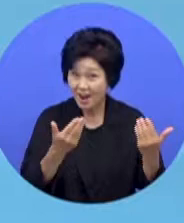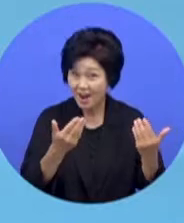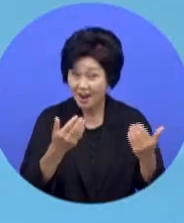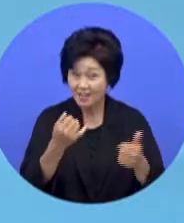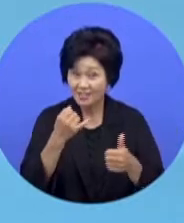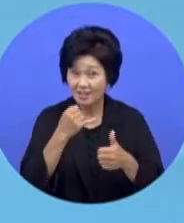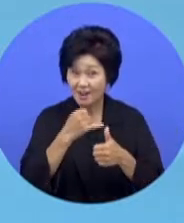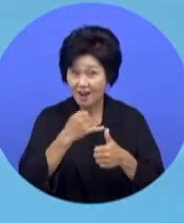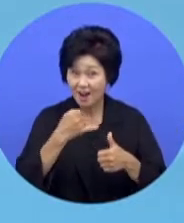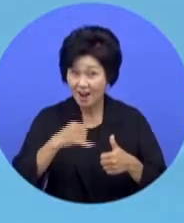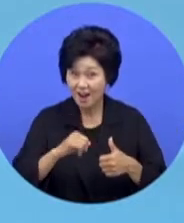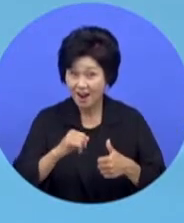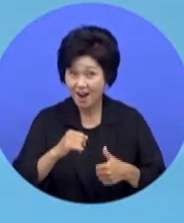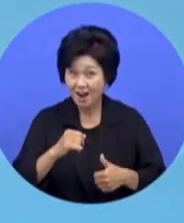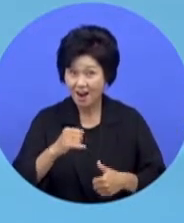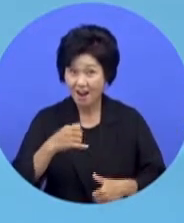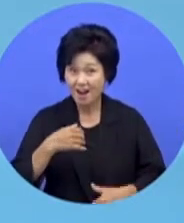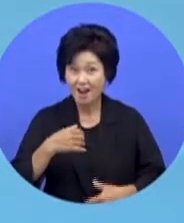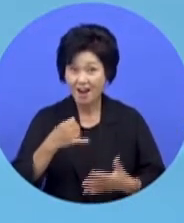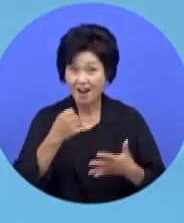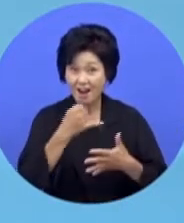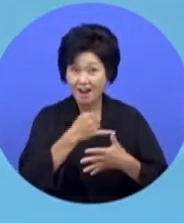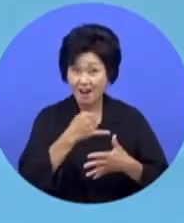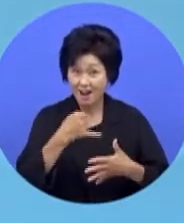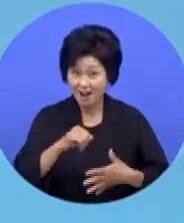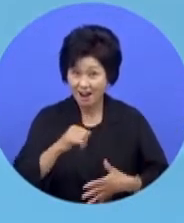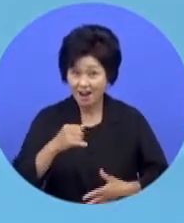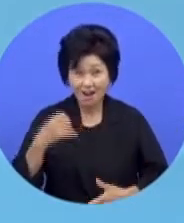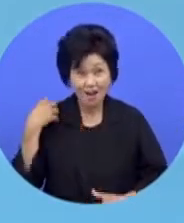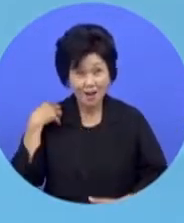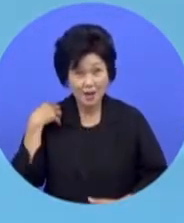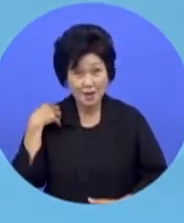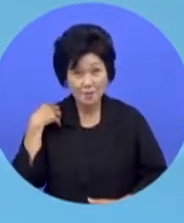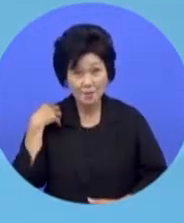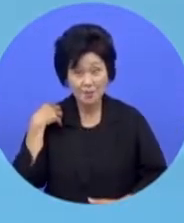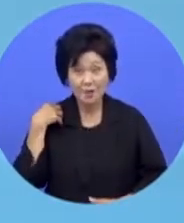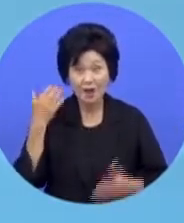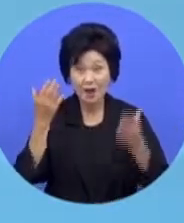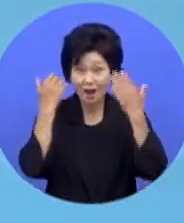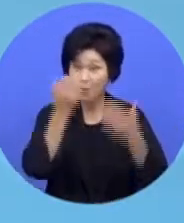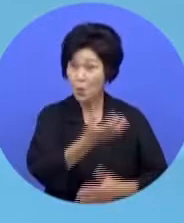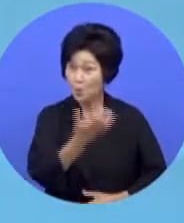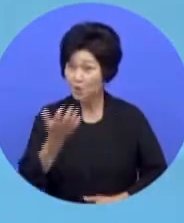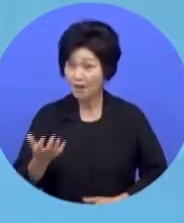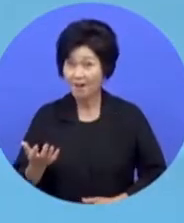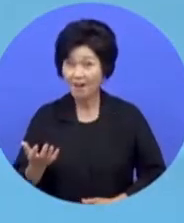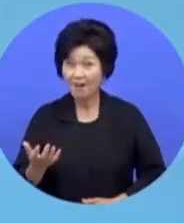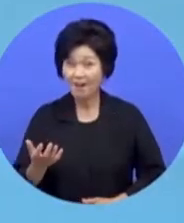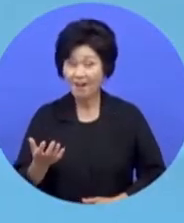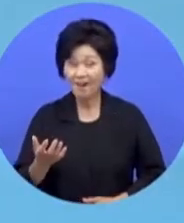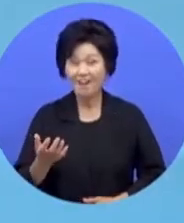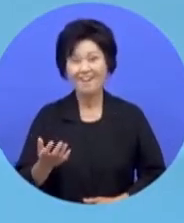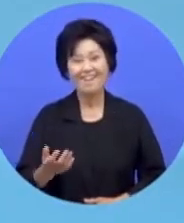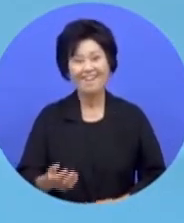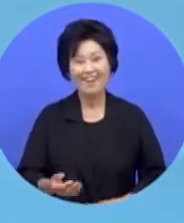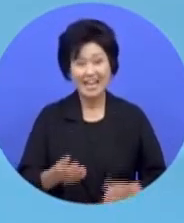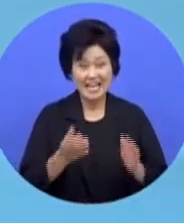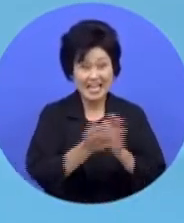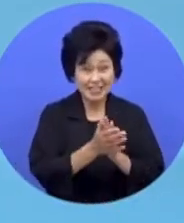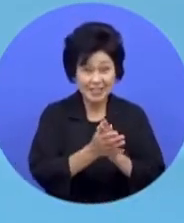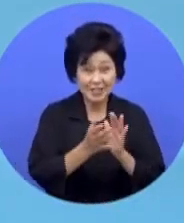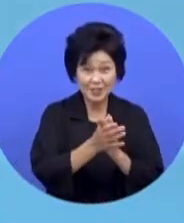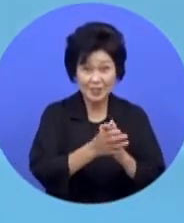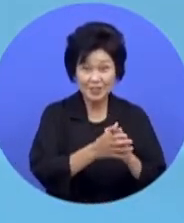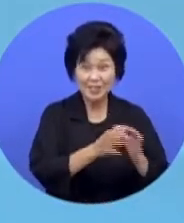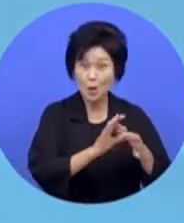책임감 뭐 갑자기 그런 마음이 들어가지고 그래요. 장녀의 책임감이 뭔가 친구들 사이에 그런 것보다 더